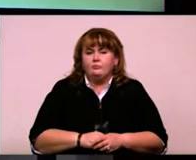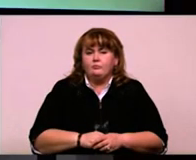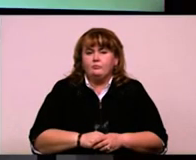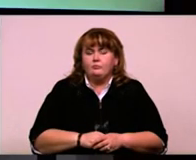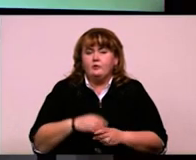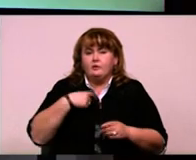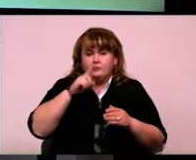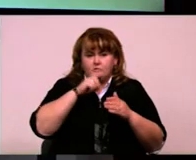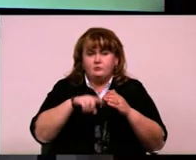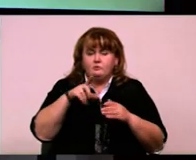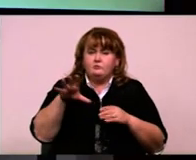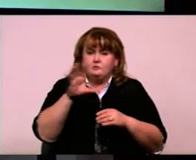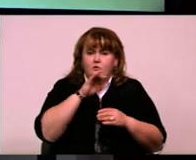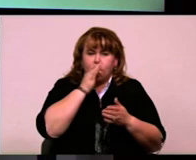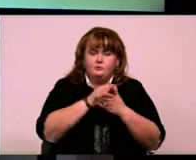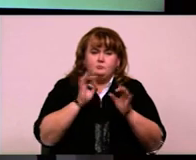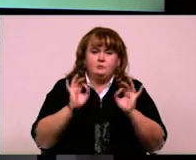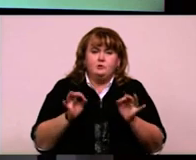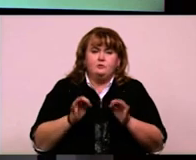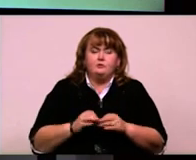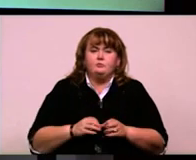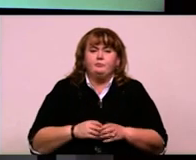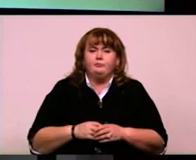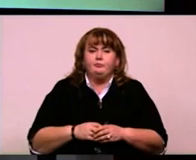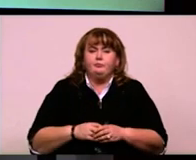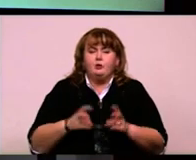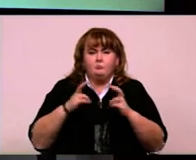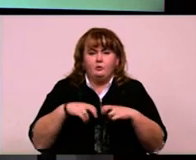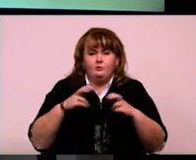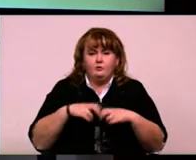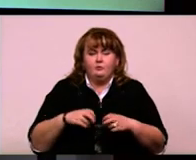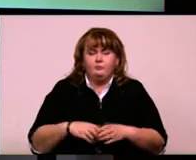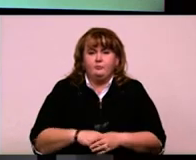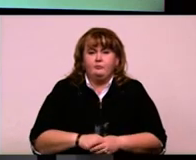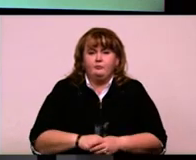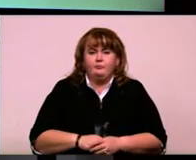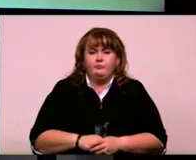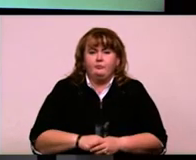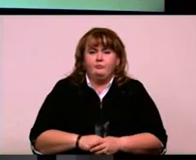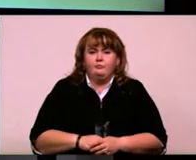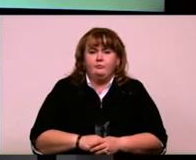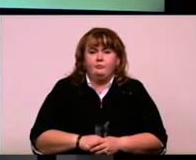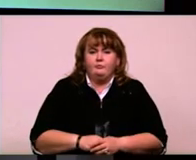Я надеюсь, вы все ответили правильно. Давайте, ребята, проверим